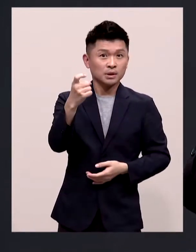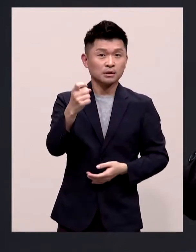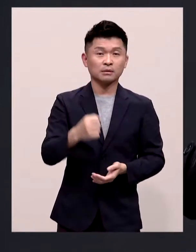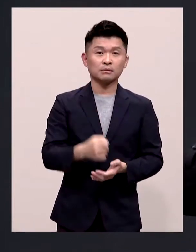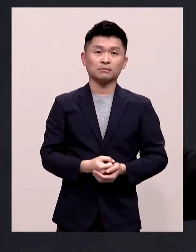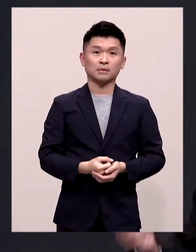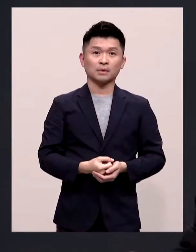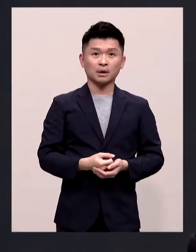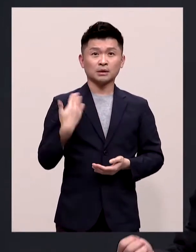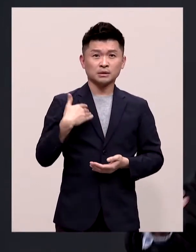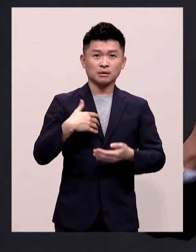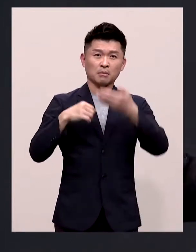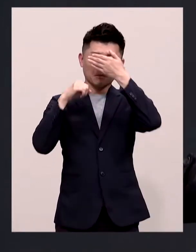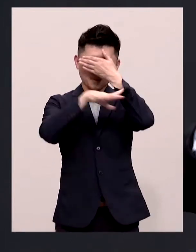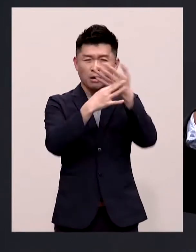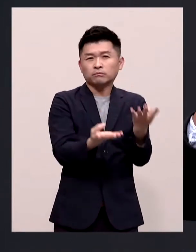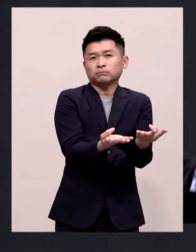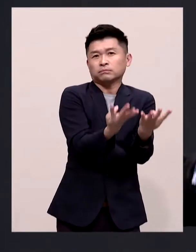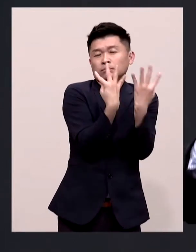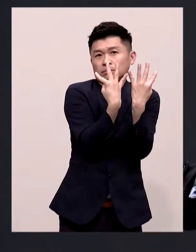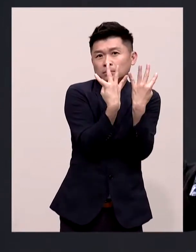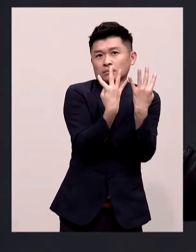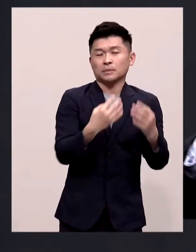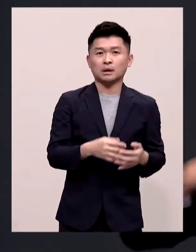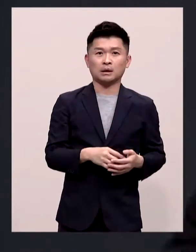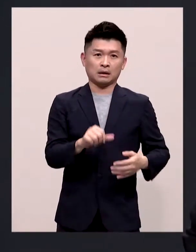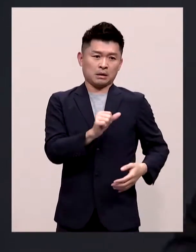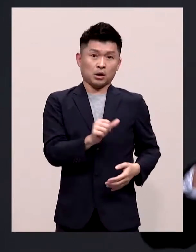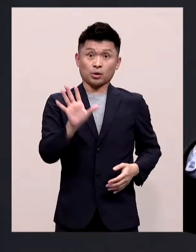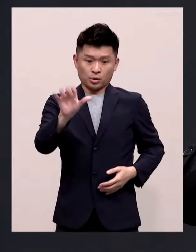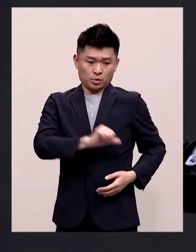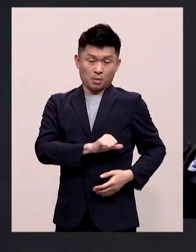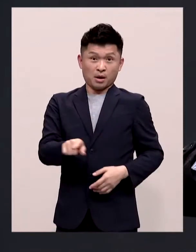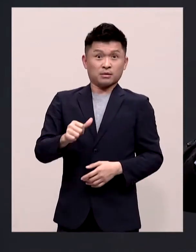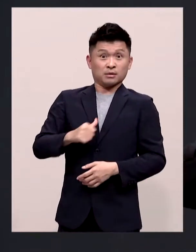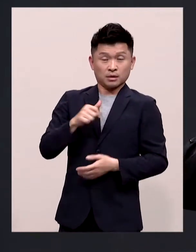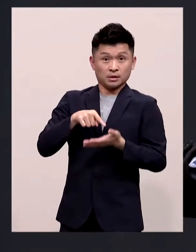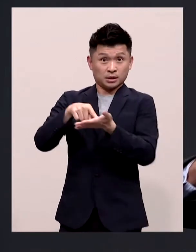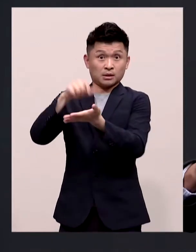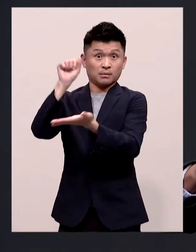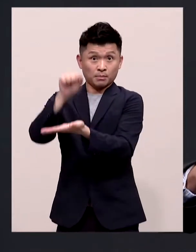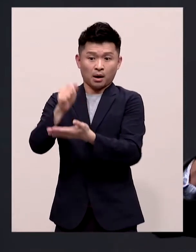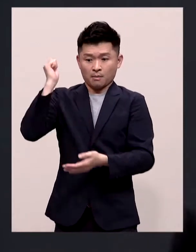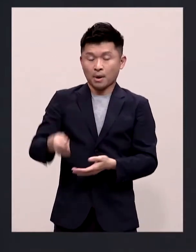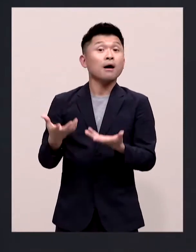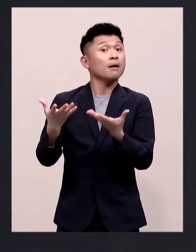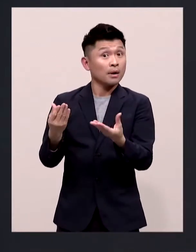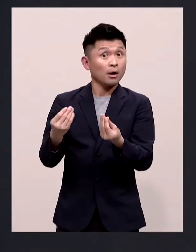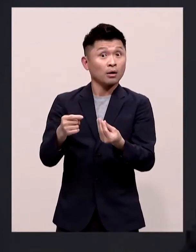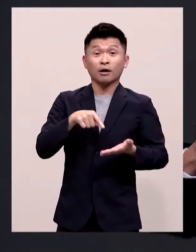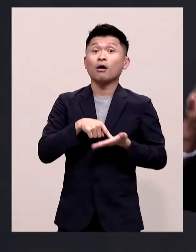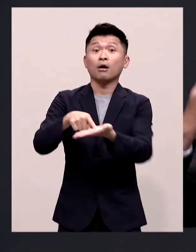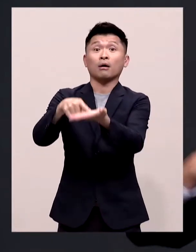做肥貼 那不是都會冤獄肥貼流氓 那是真的雖然是提報 不然經過審判但是這樣